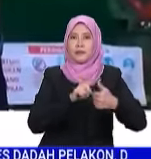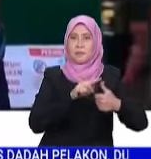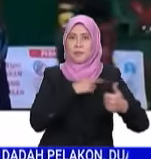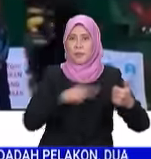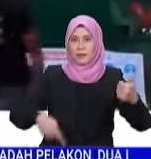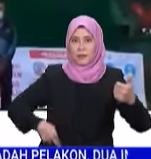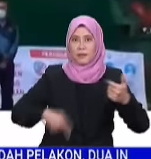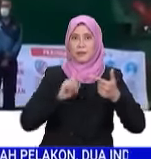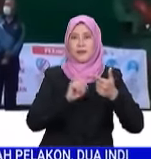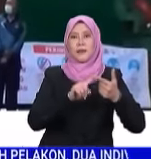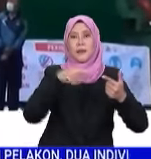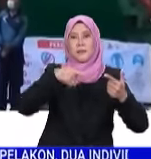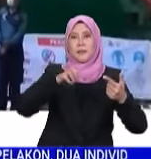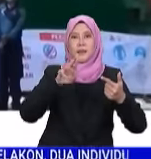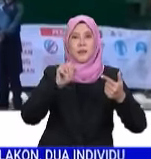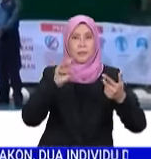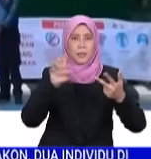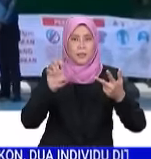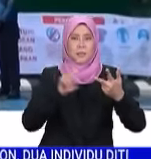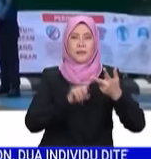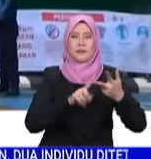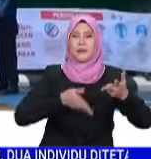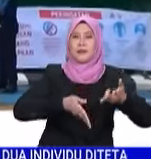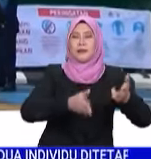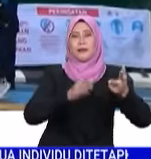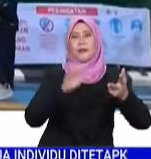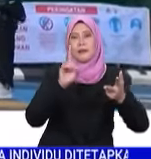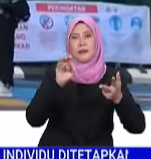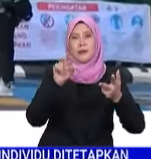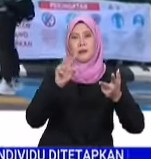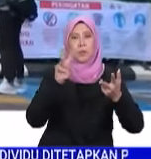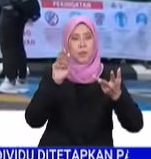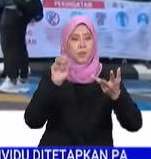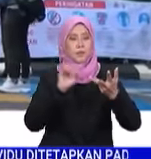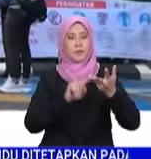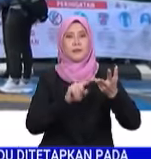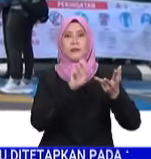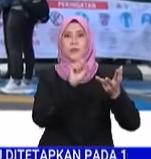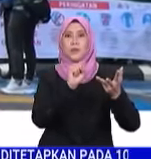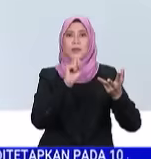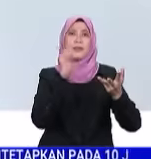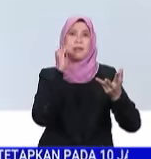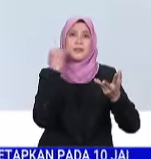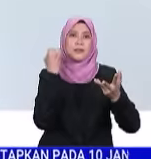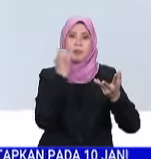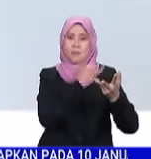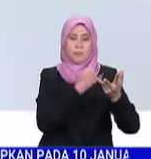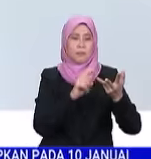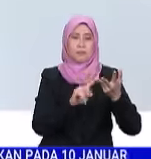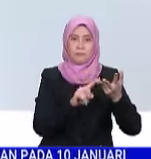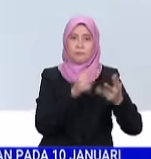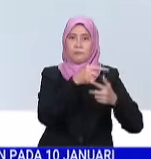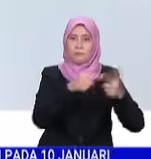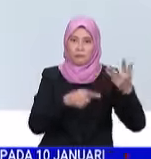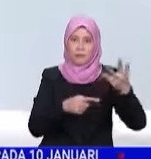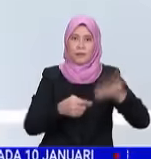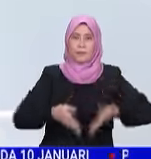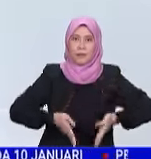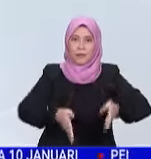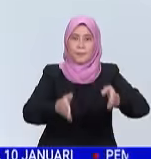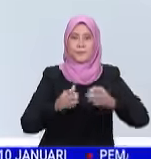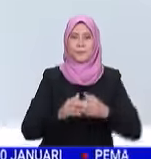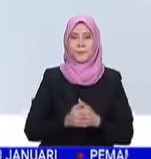i am Jalan wangi dan Jalan Sultan Ismail untukastikan